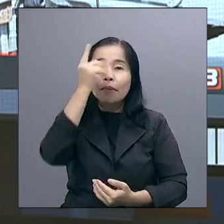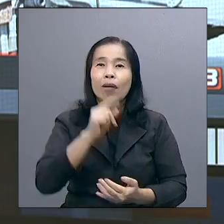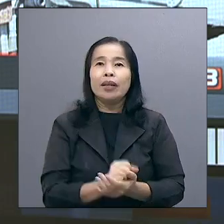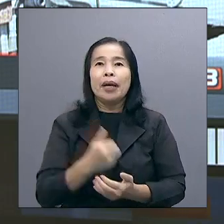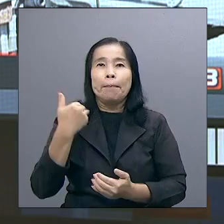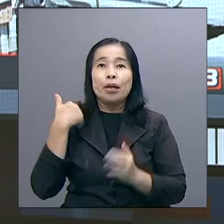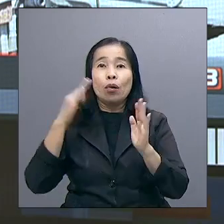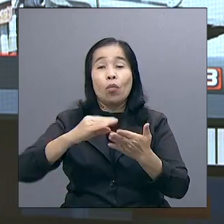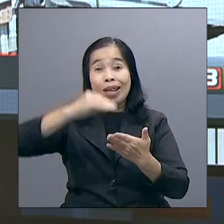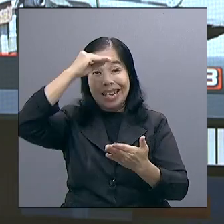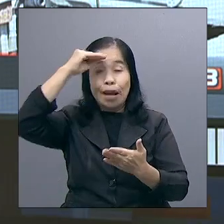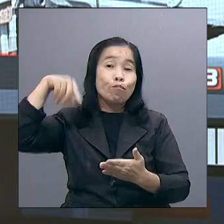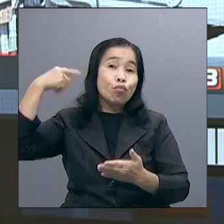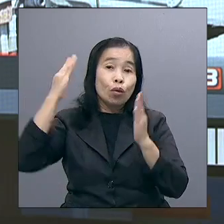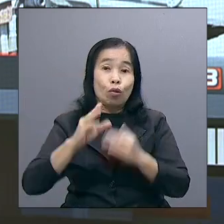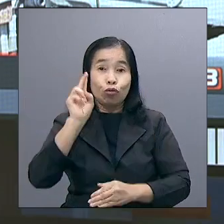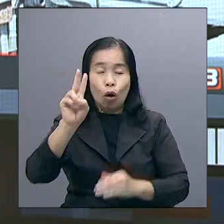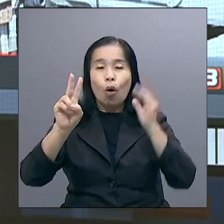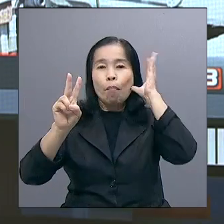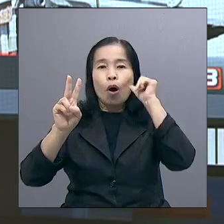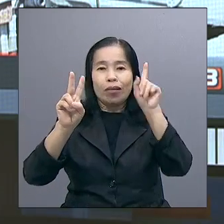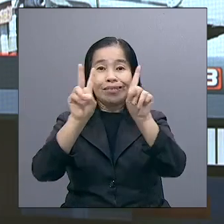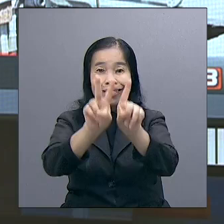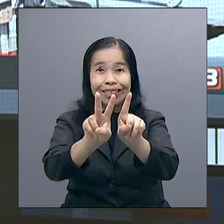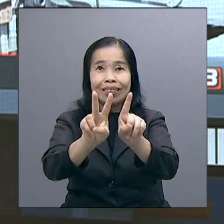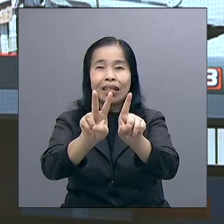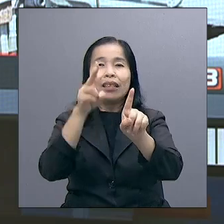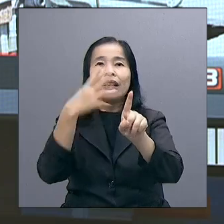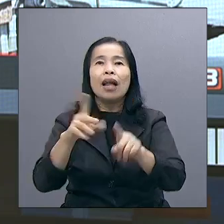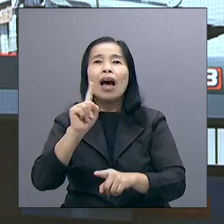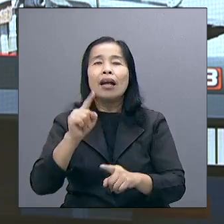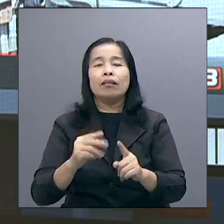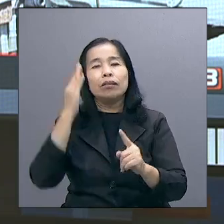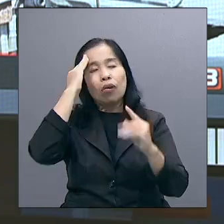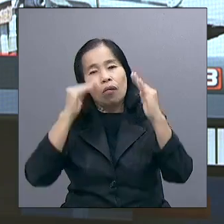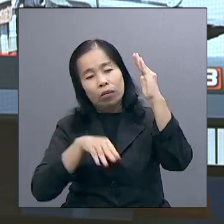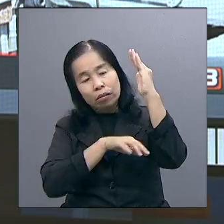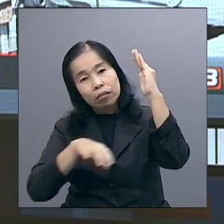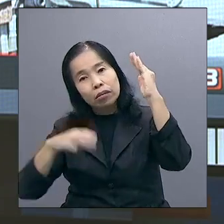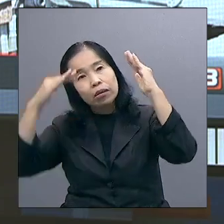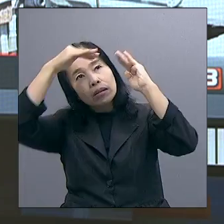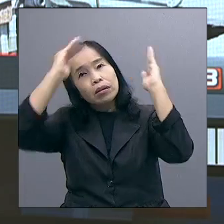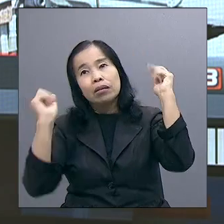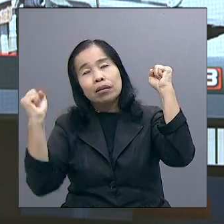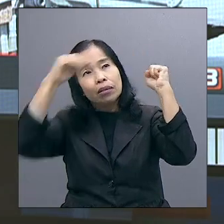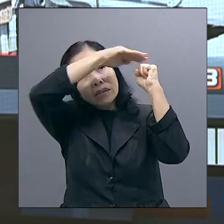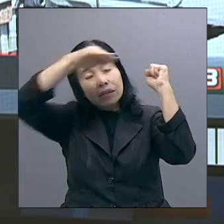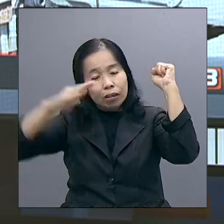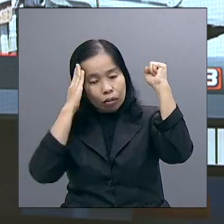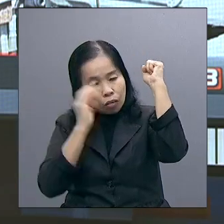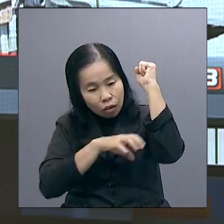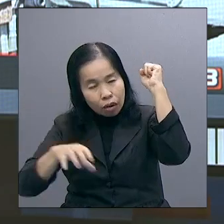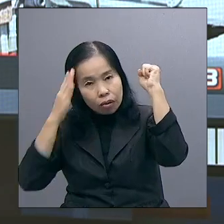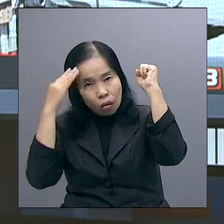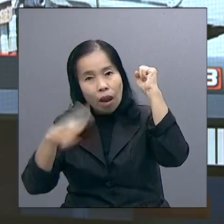มีนักเรียนหิงสองคนแลคุณพ่ออหนVENคนเขาอัศสหอยู่เพลงพลัก ใต้สถานอยู่แบบนี้ administrar 10 ปีอยู่